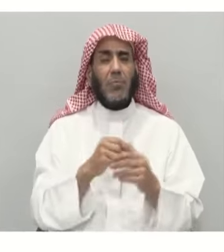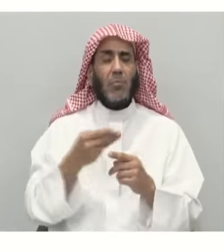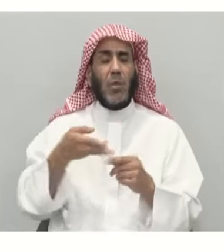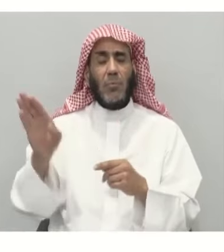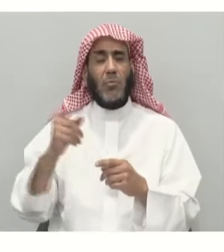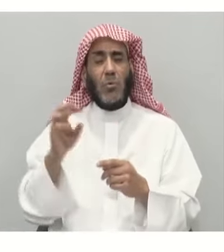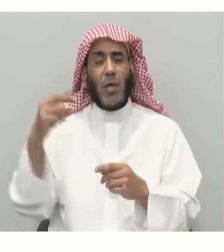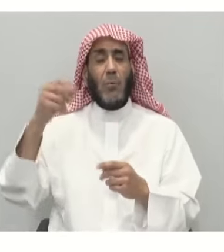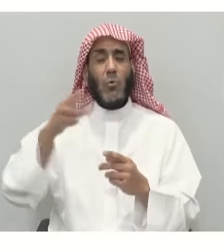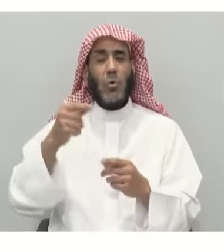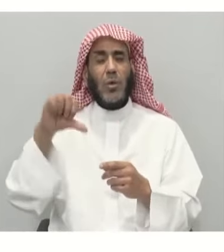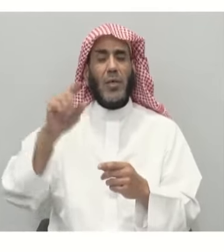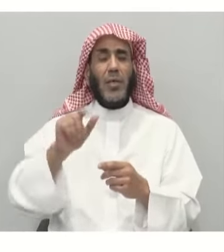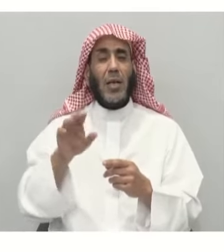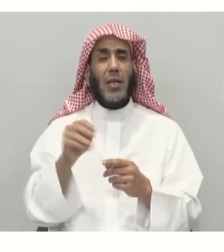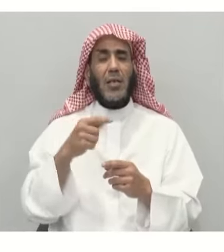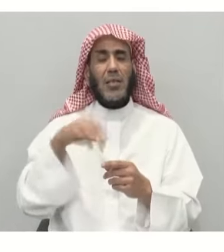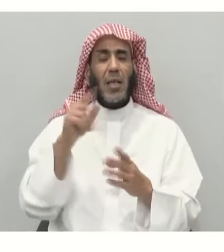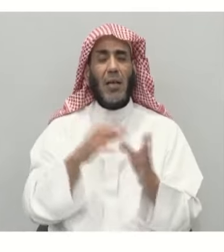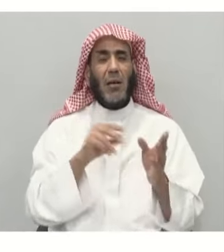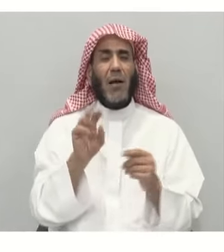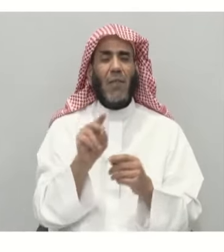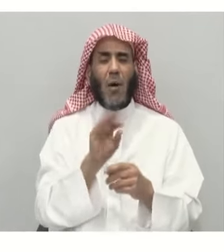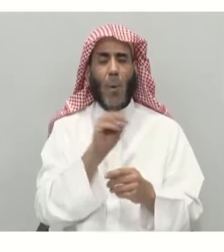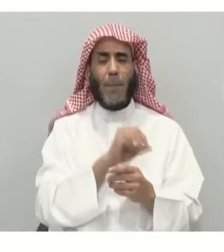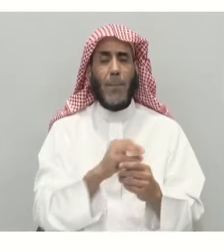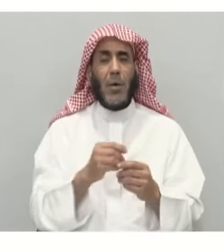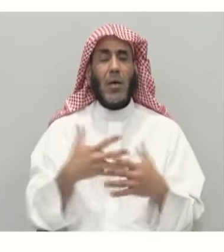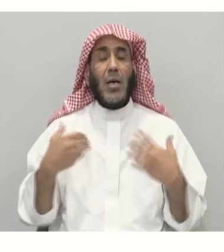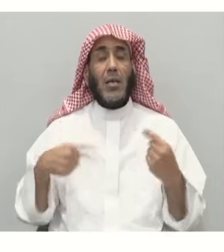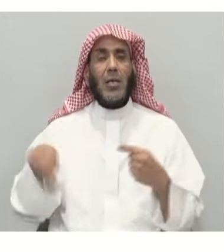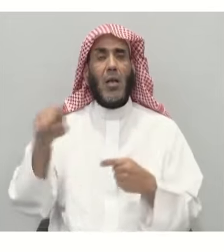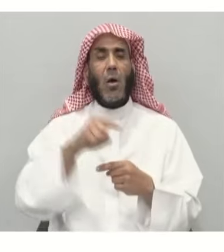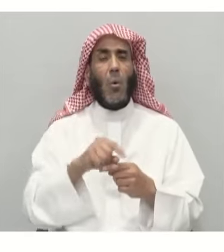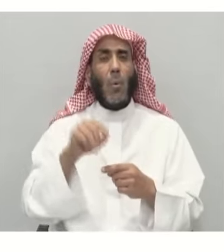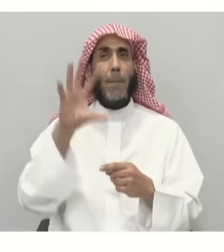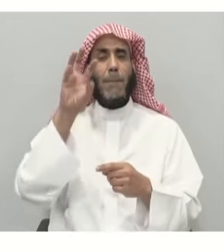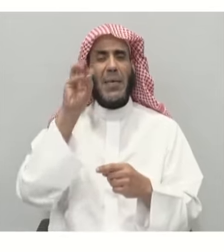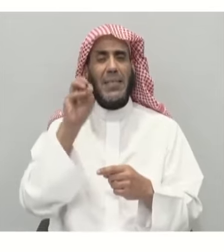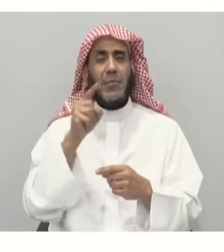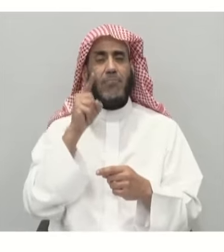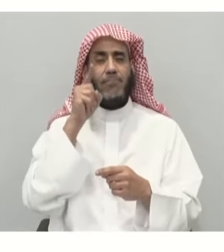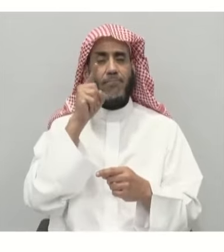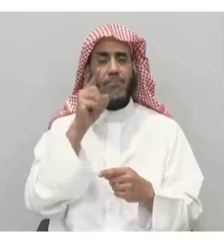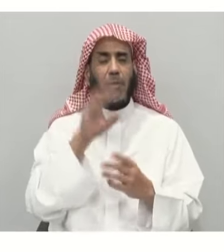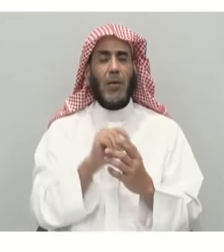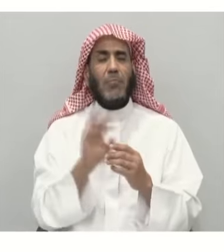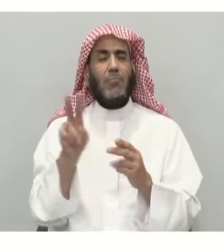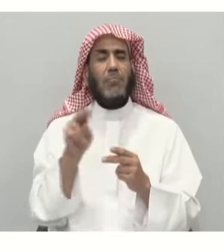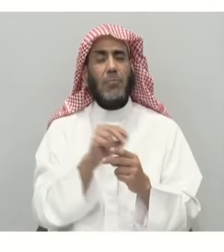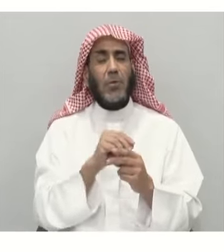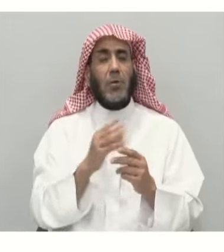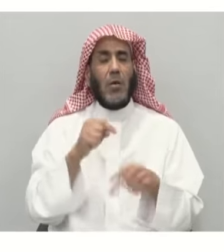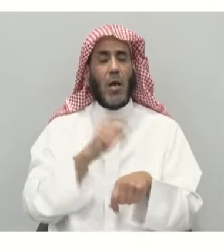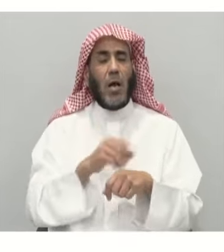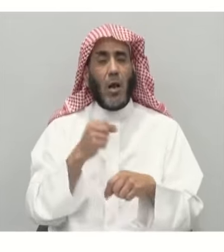الى صحراء فراغ هم اسعد الله مساءك كما ورد حان